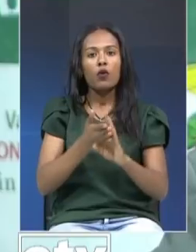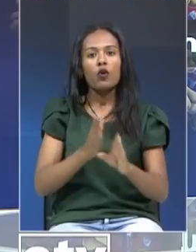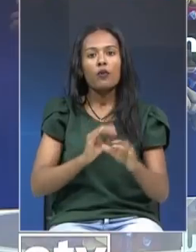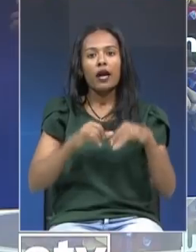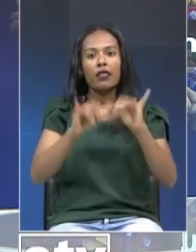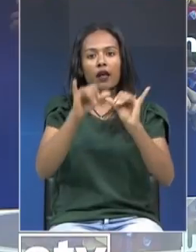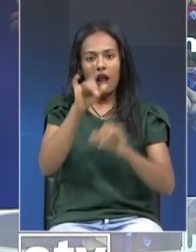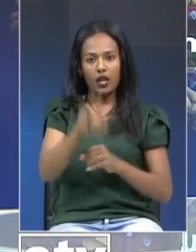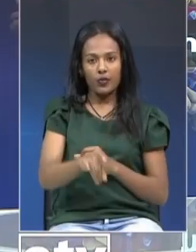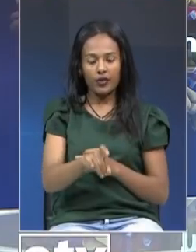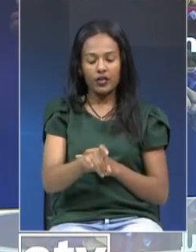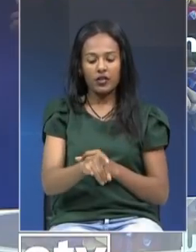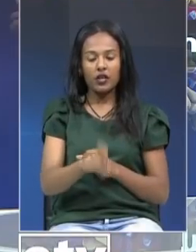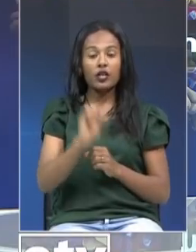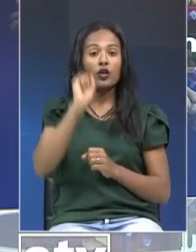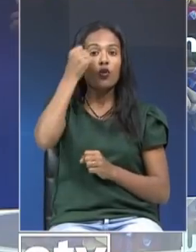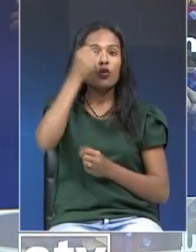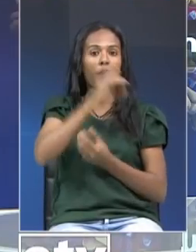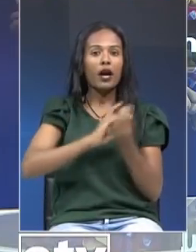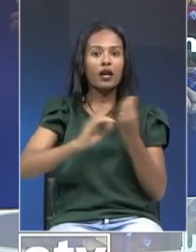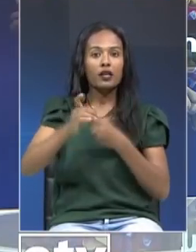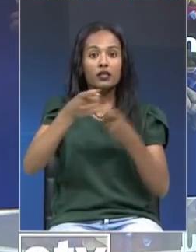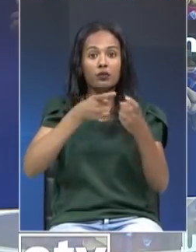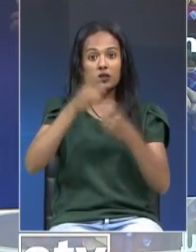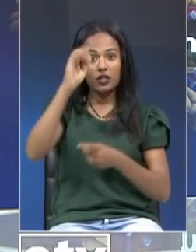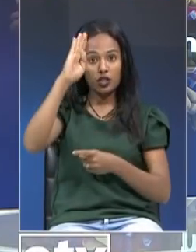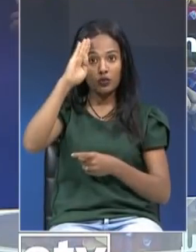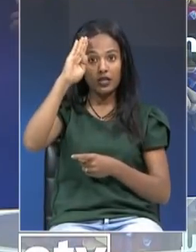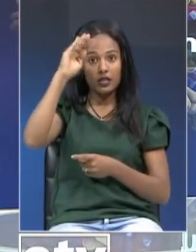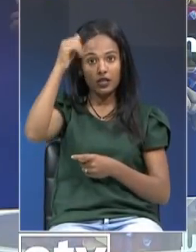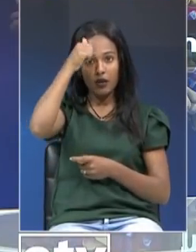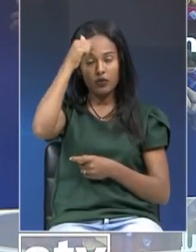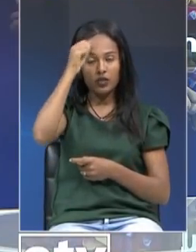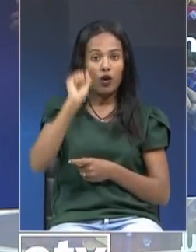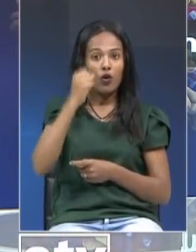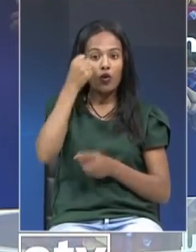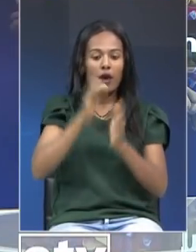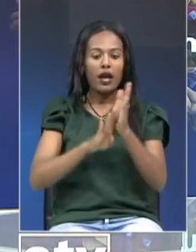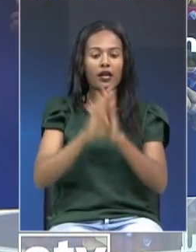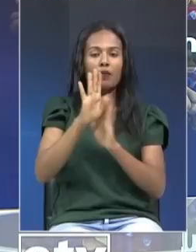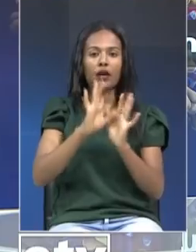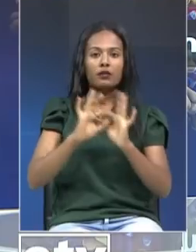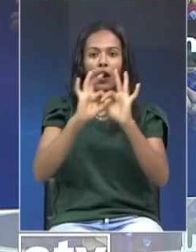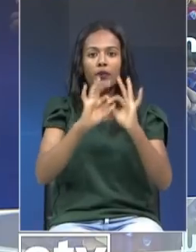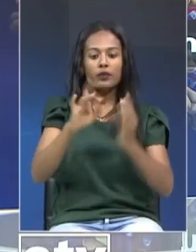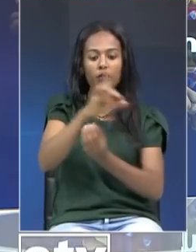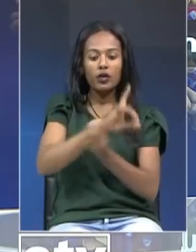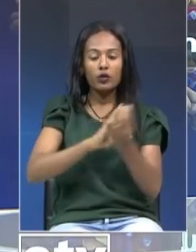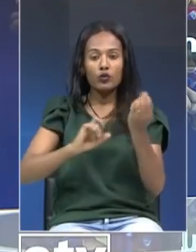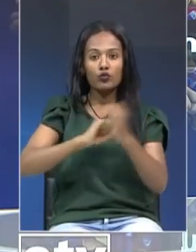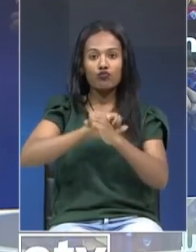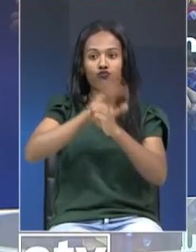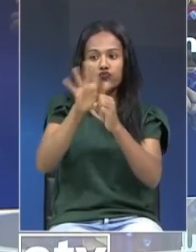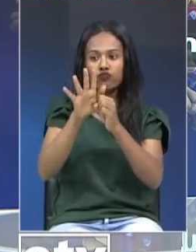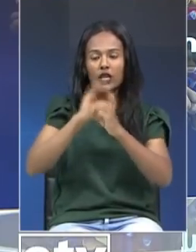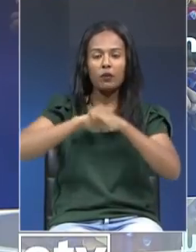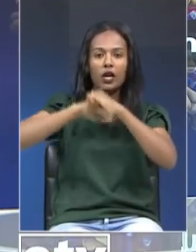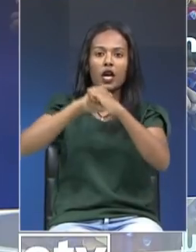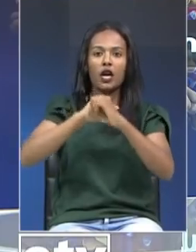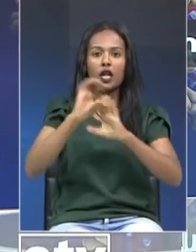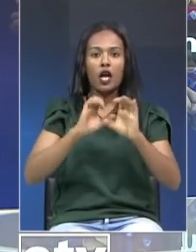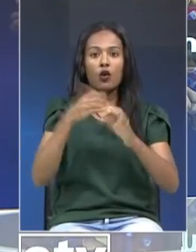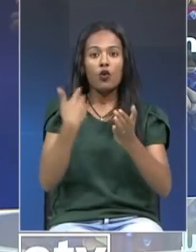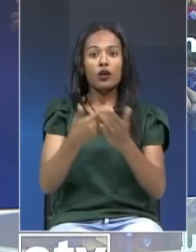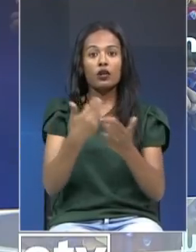አለብን። የኦሮሚያ ክልል ርዕሰ መስተዳደር ሽመልስ አብዲሳ የኦሮሚያ ልማት ማህበር በክልል ውስጥ ቫይረሱን ለመከላከል ላደረገው የገንዘብ